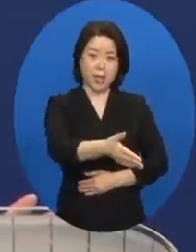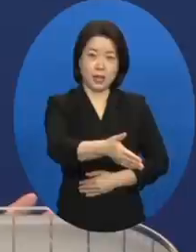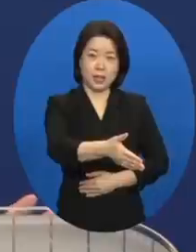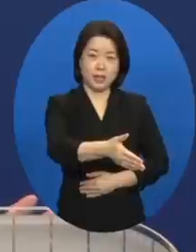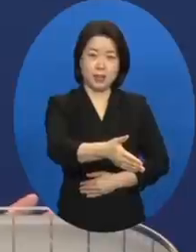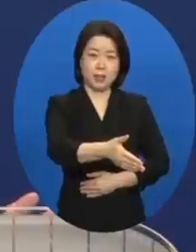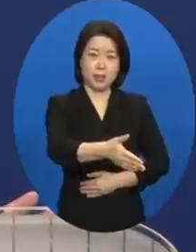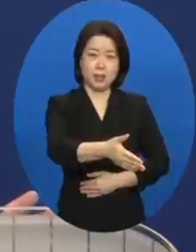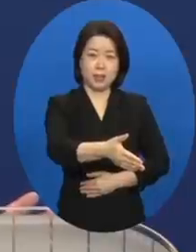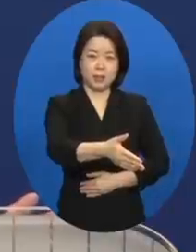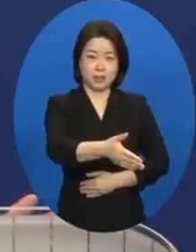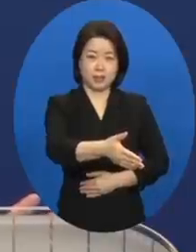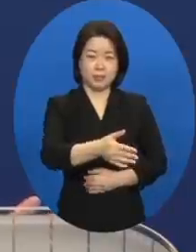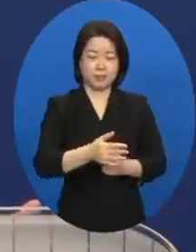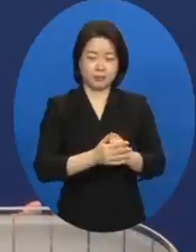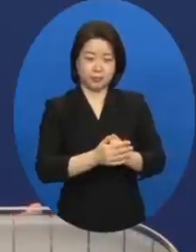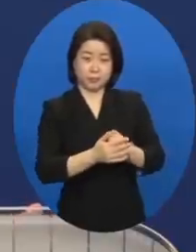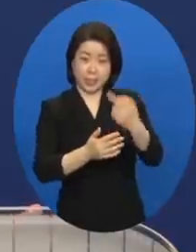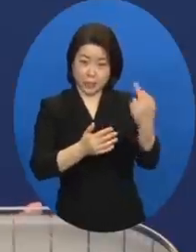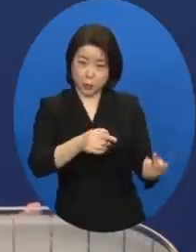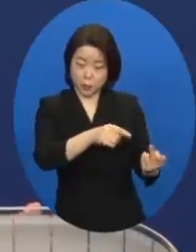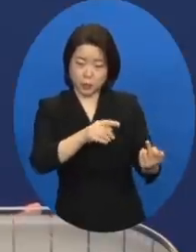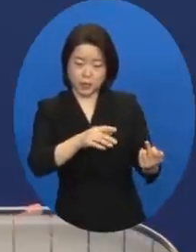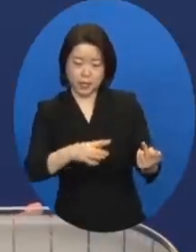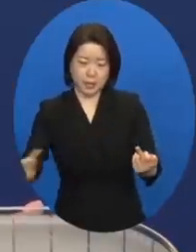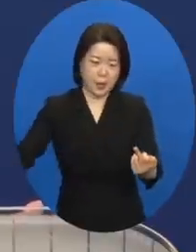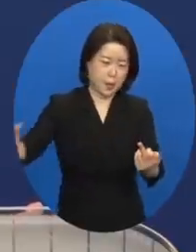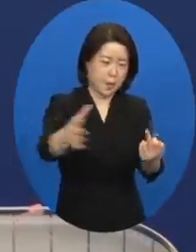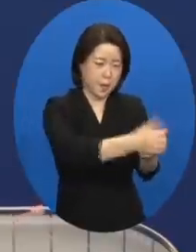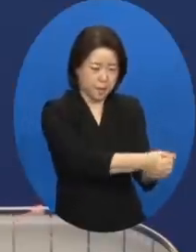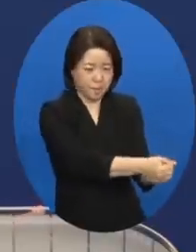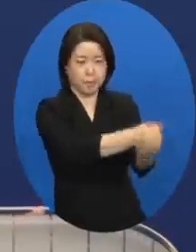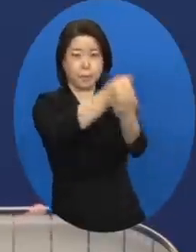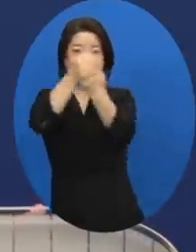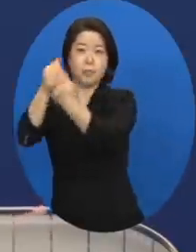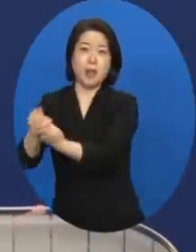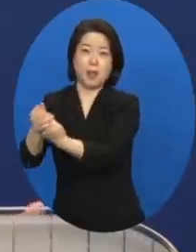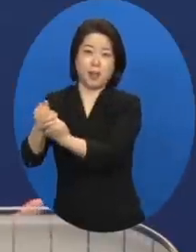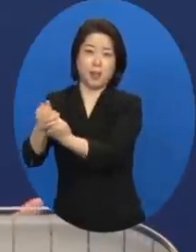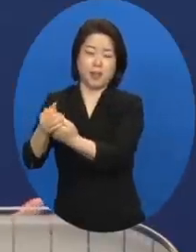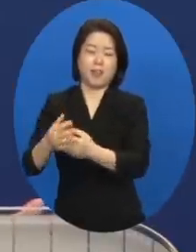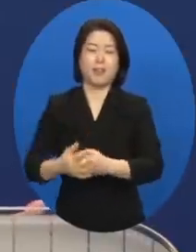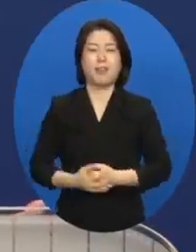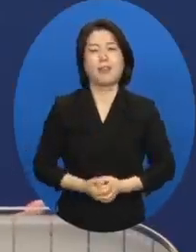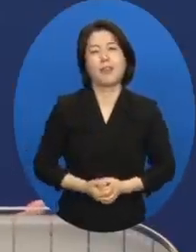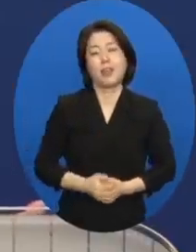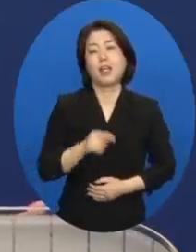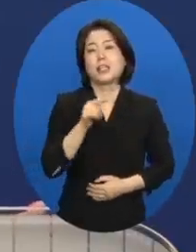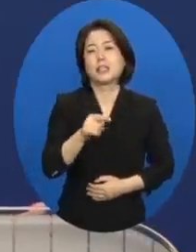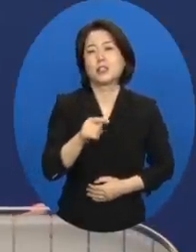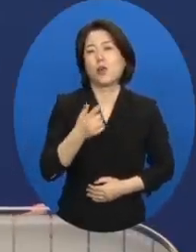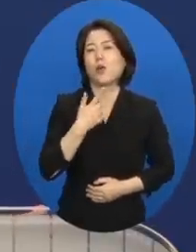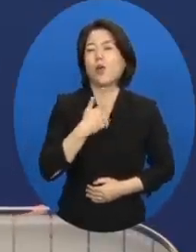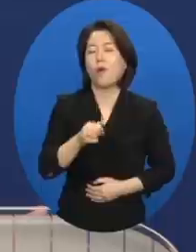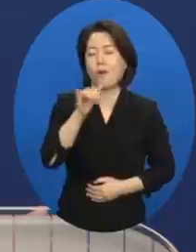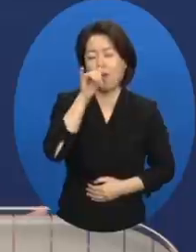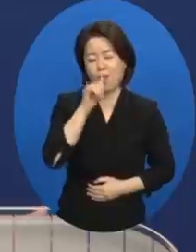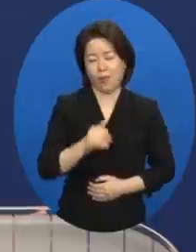그 동생을 구원해 주셨던 그런 경험이